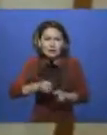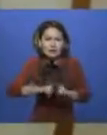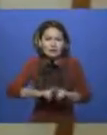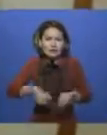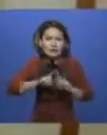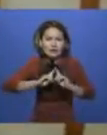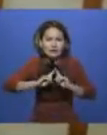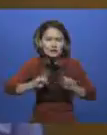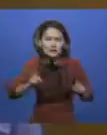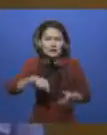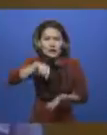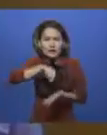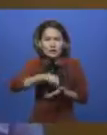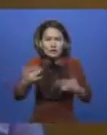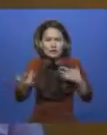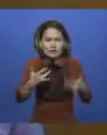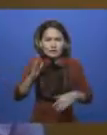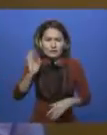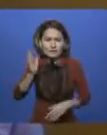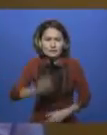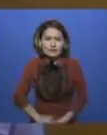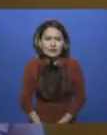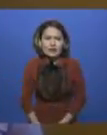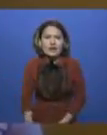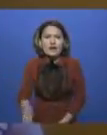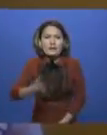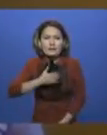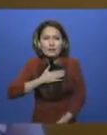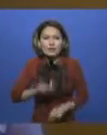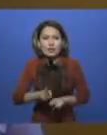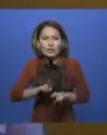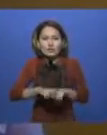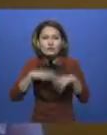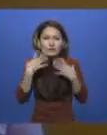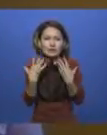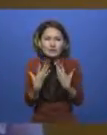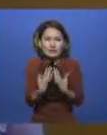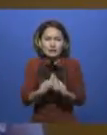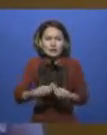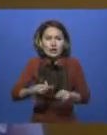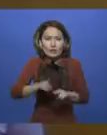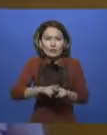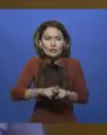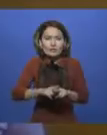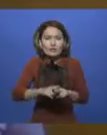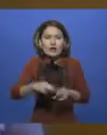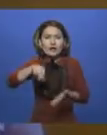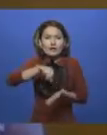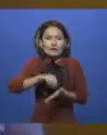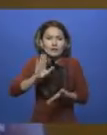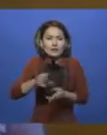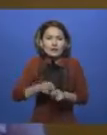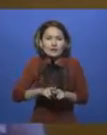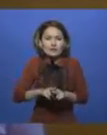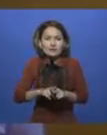қиын болмапты. Негізі мені өзім сондай отбасынан шыққан. Бізде дастарханның басында мен есімде жоқ. Бір күн отырып біз қабағымыз